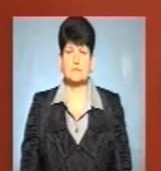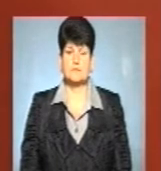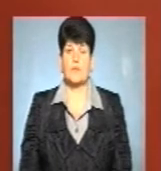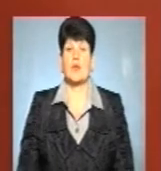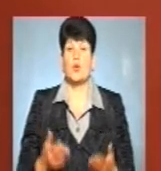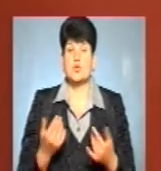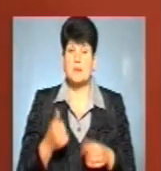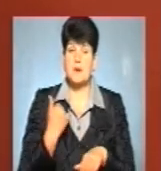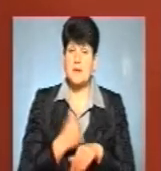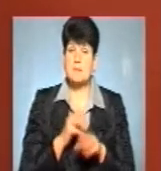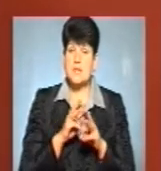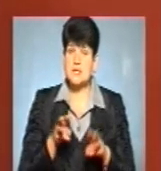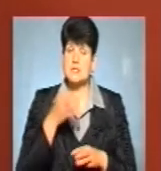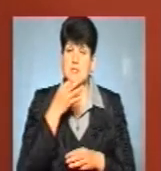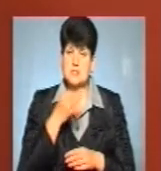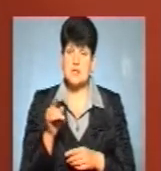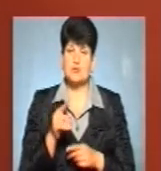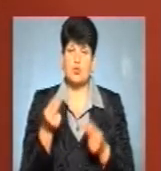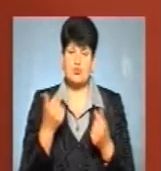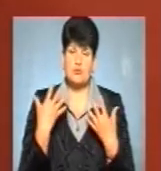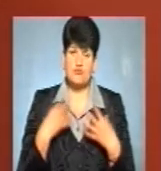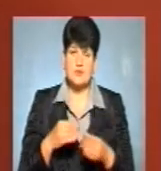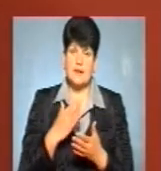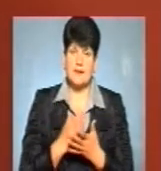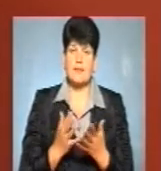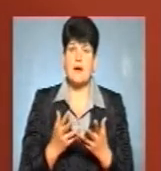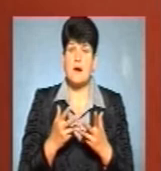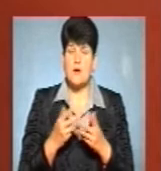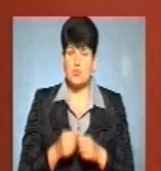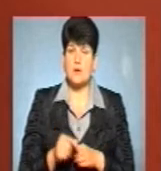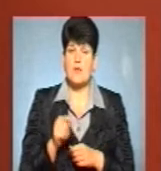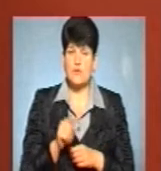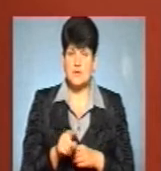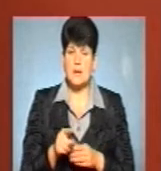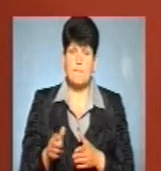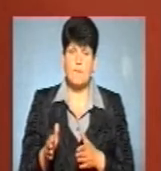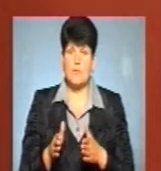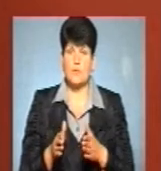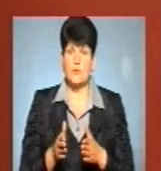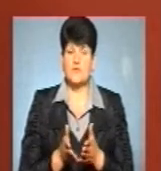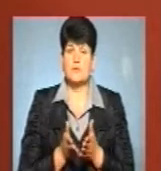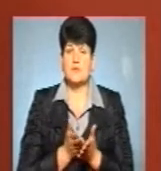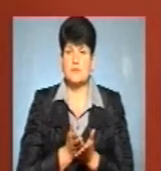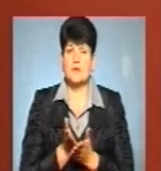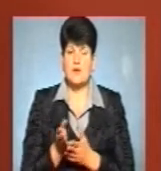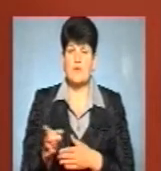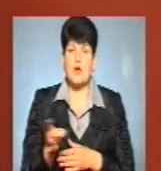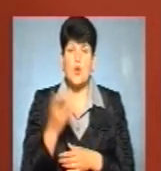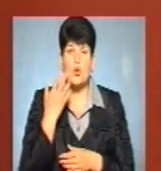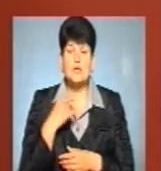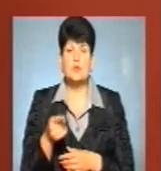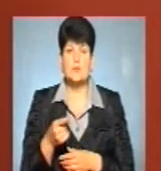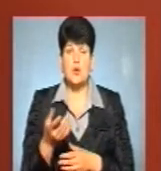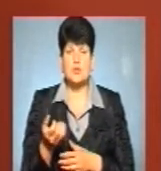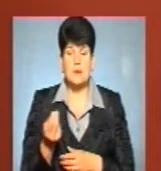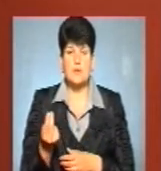Отже, прем'єр-міністр сказав про те, що кошти вже є на рахунках, вони по дорозі у регіони. Коли Тернопільщина отримає їх, чи